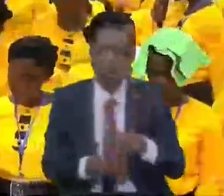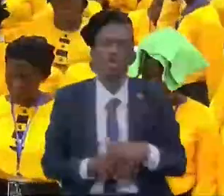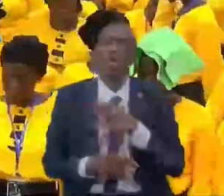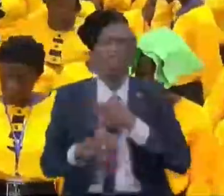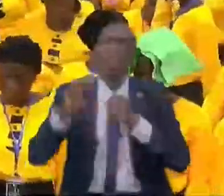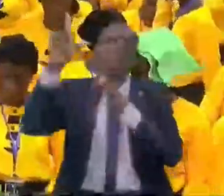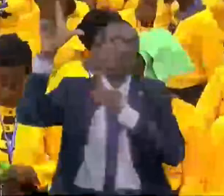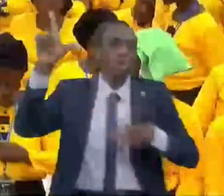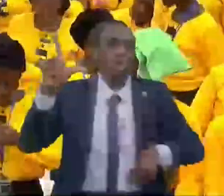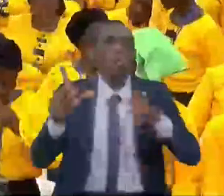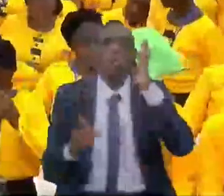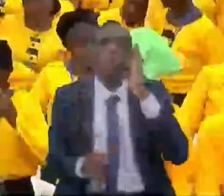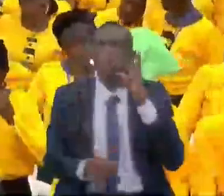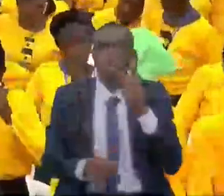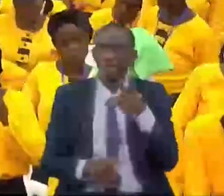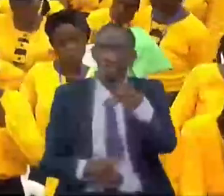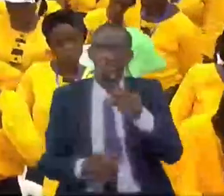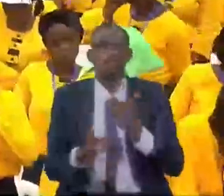Et le Seigneur te donnera la victoire.